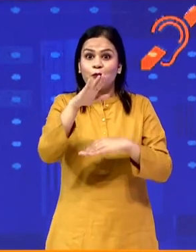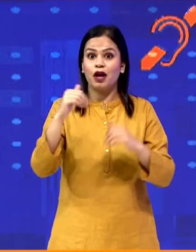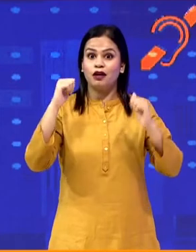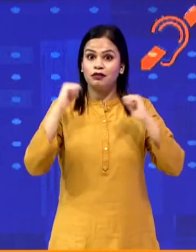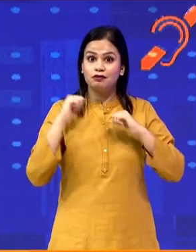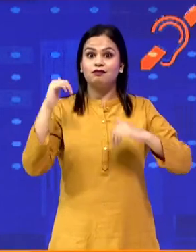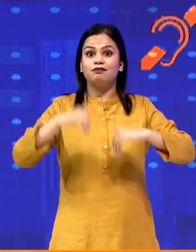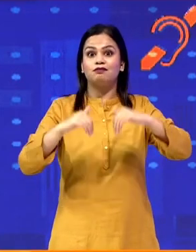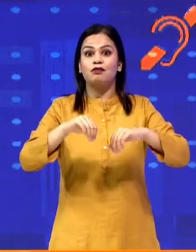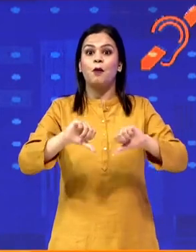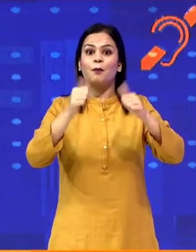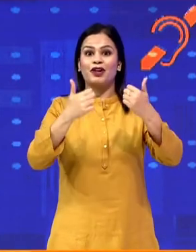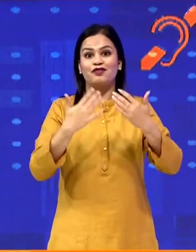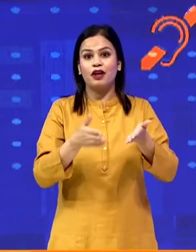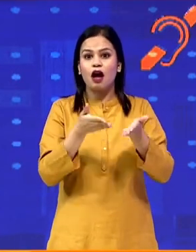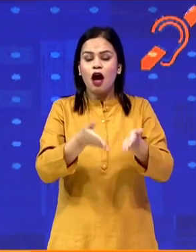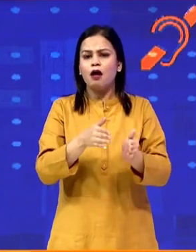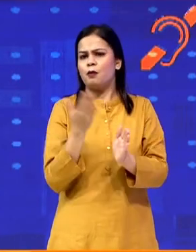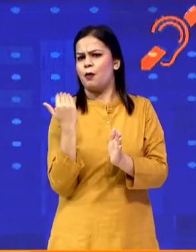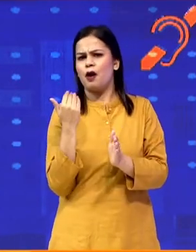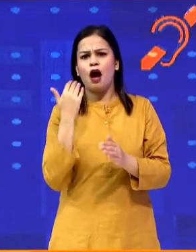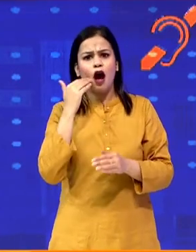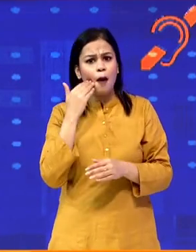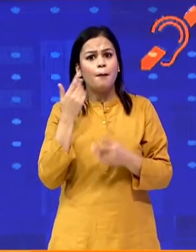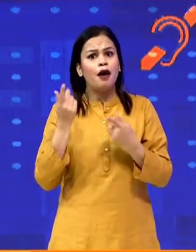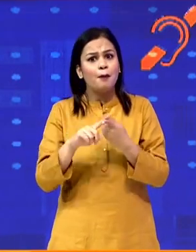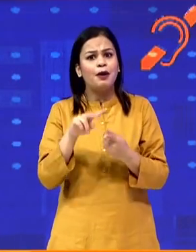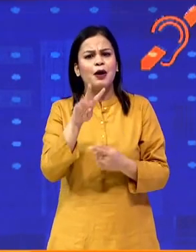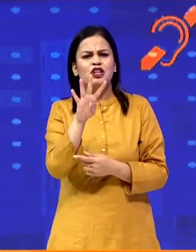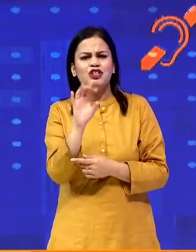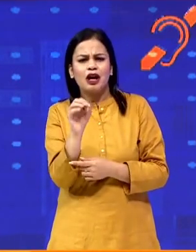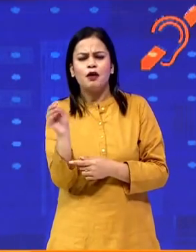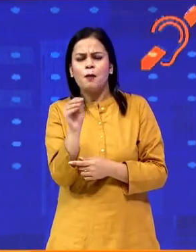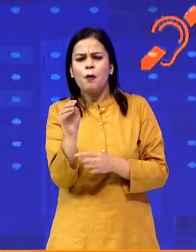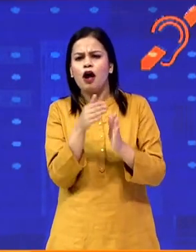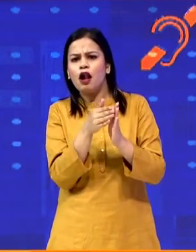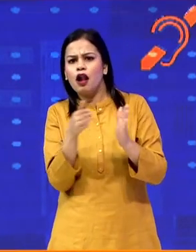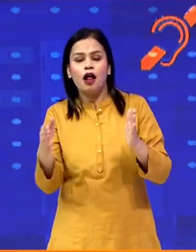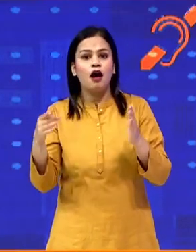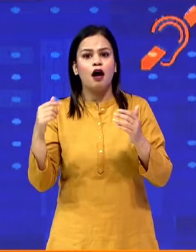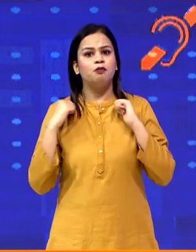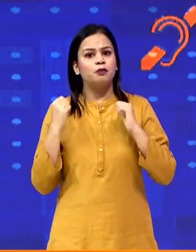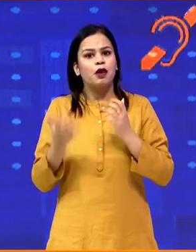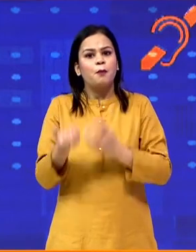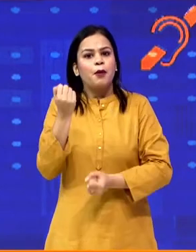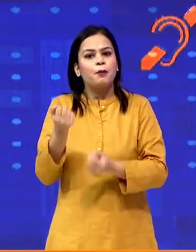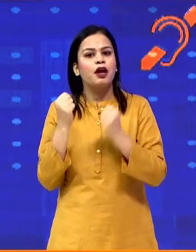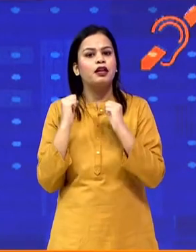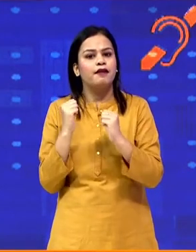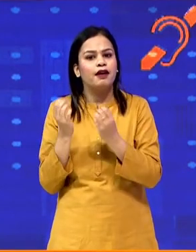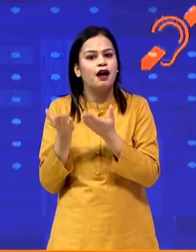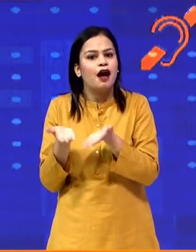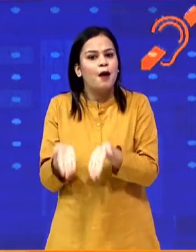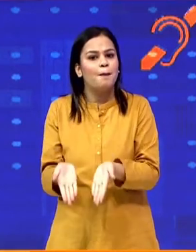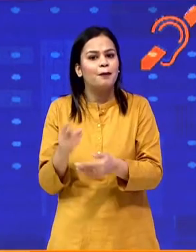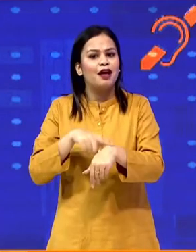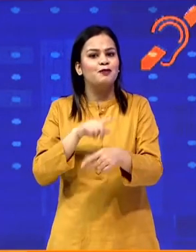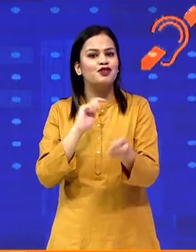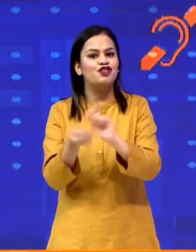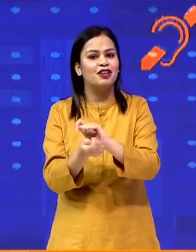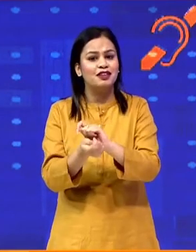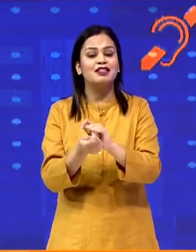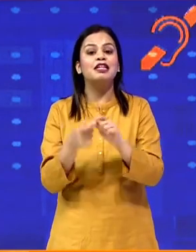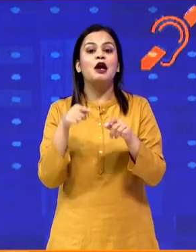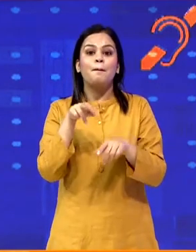इलेक्शनों में 50 55 सिम नहीं ले शक्ति है और नहीं बना शक्ति है वो बेवफा है वो धोखा